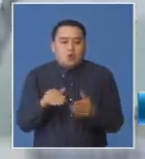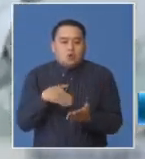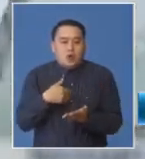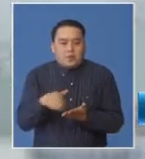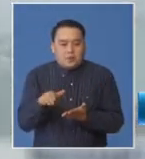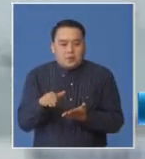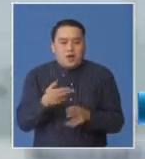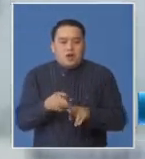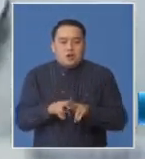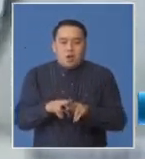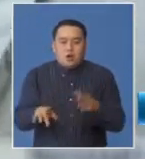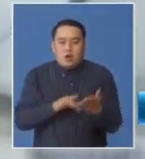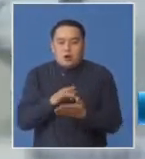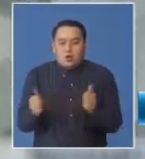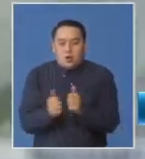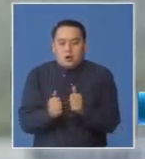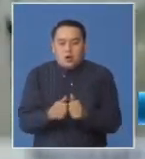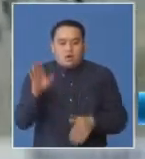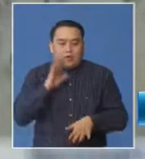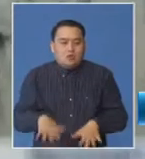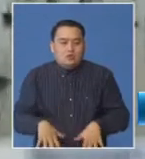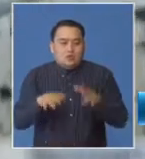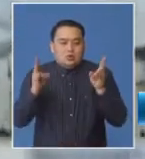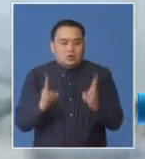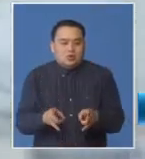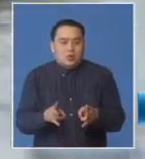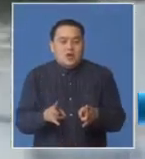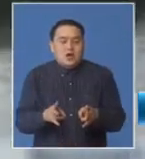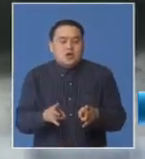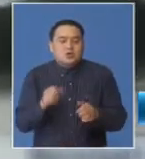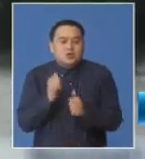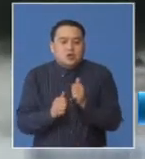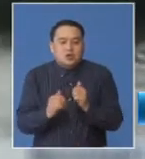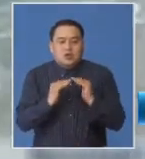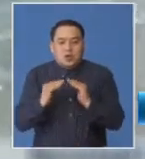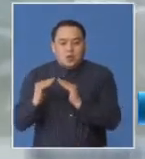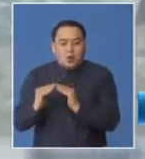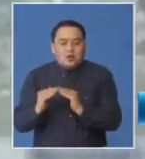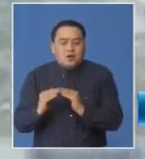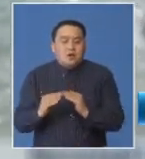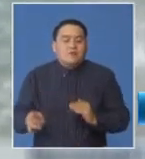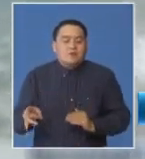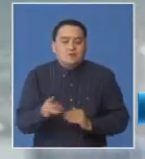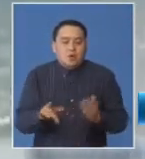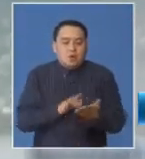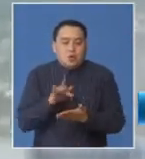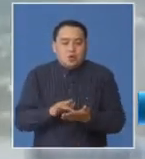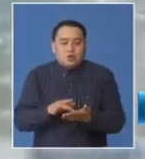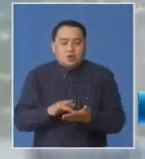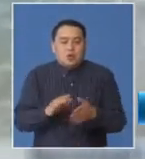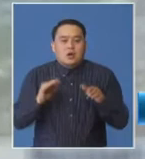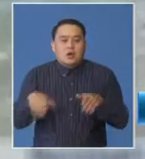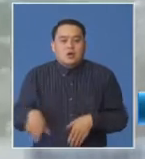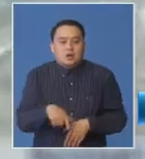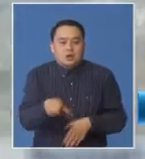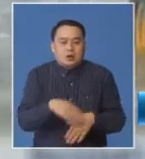отменены. В окрестностях города потоплено свыше 20 частных домов. Как результат, центральная улица города сейчас больше напоминает реки.